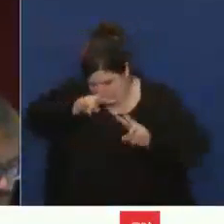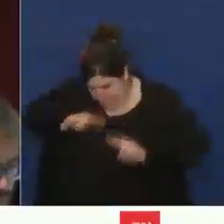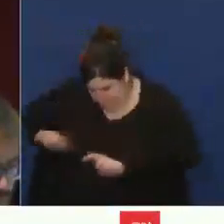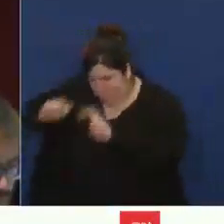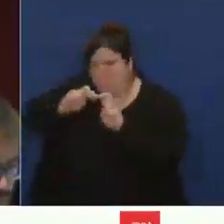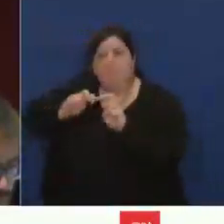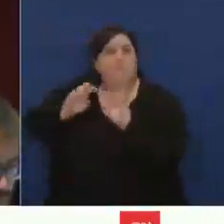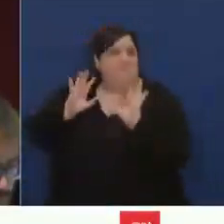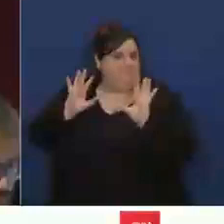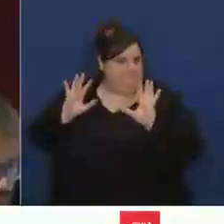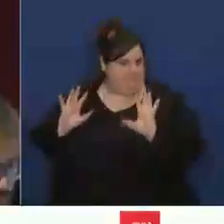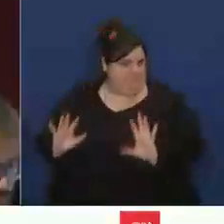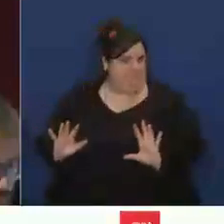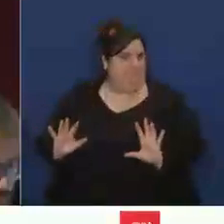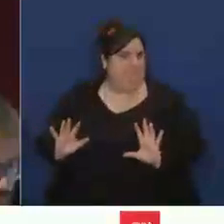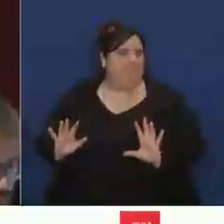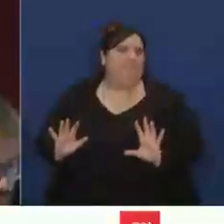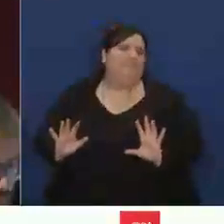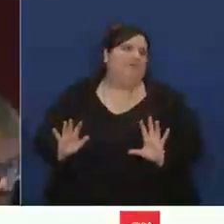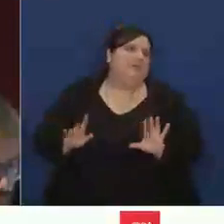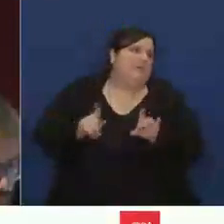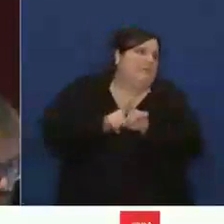alors parfois il faut